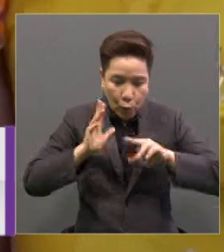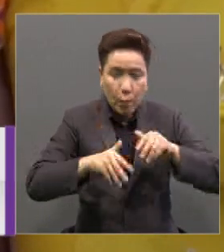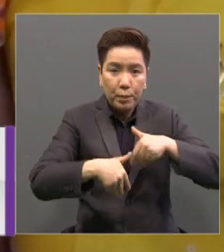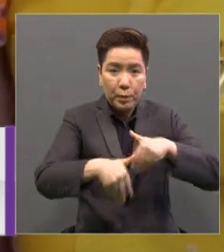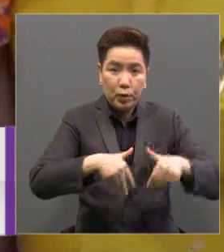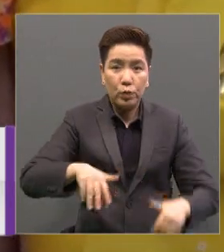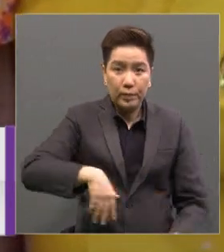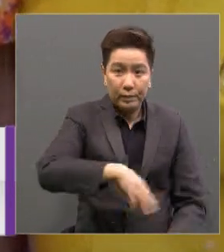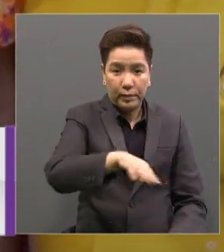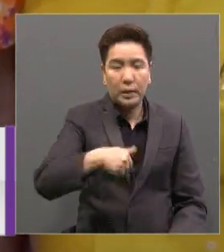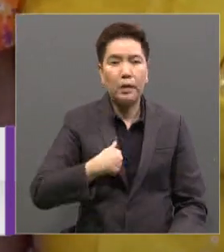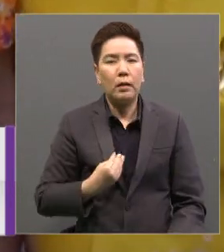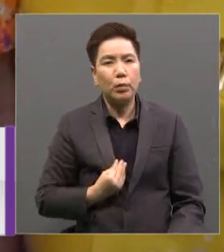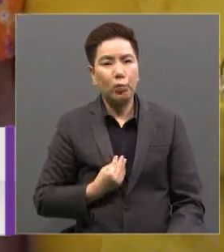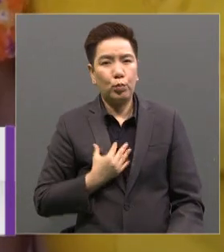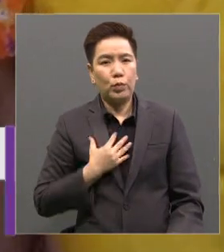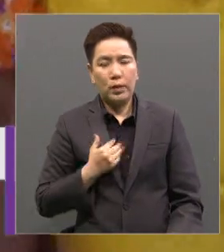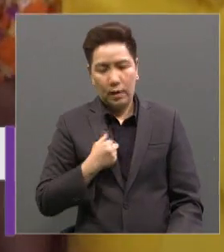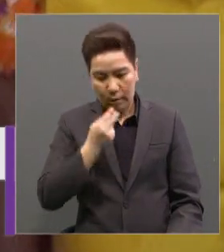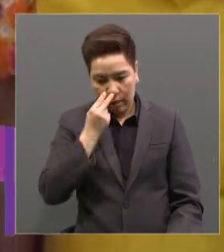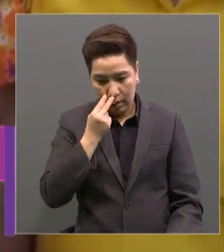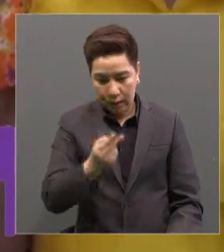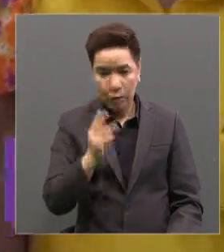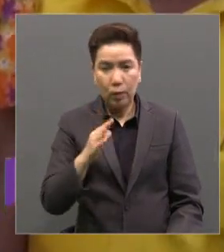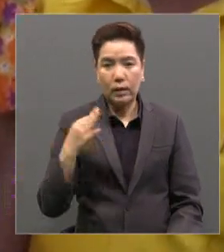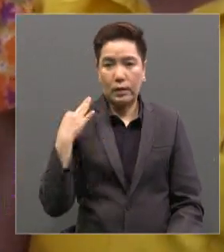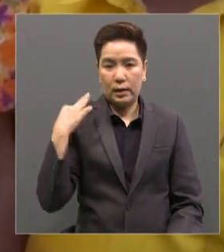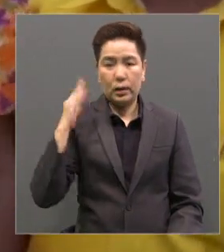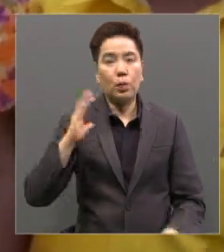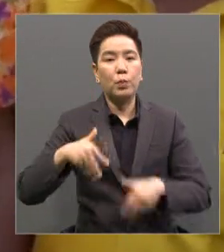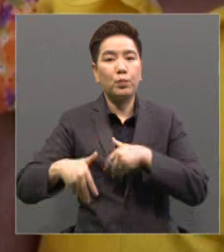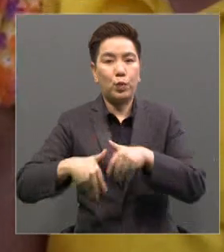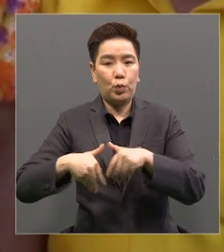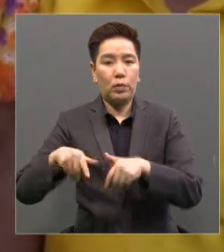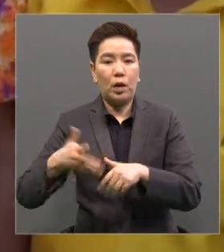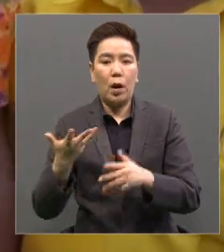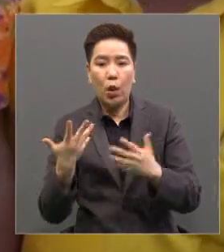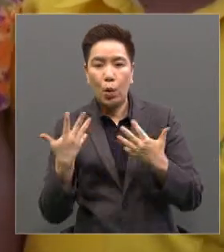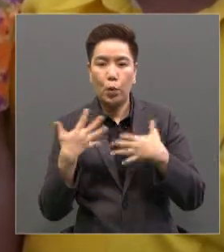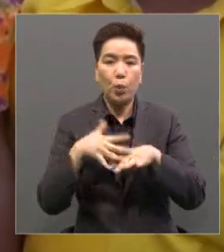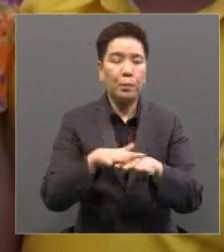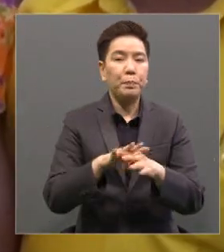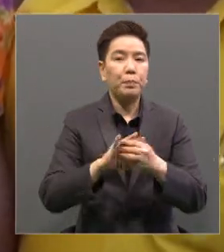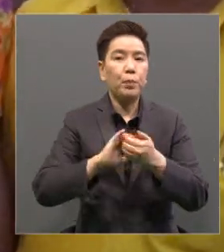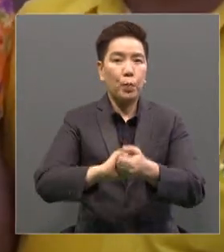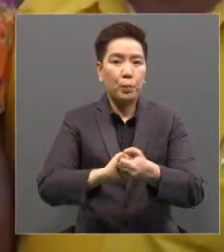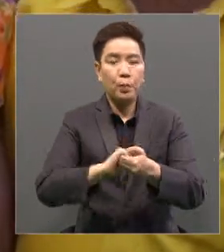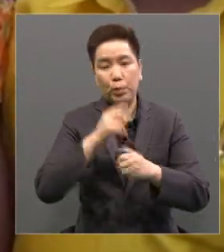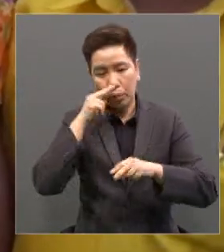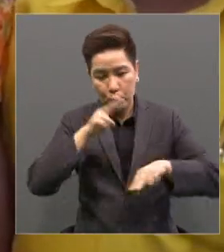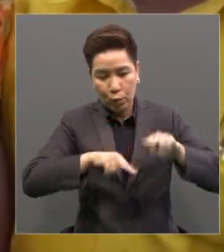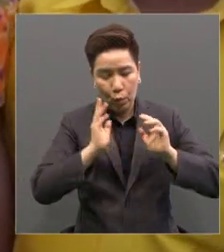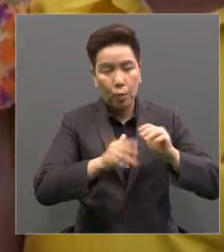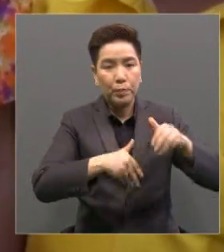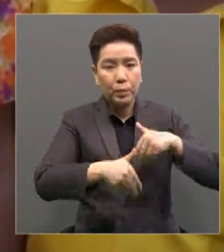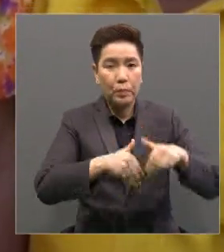แล้วภาคภูมิใจอย่างยิ่งที่วันนี้ได้เห็นจิตอาสาภาคประชาชนเข้ามามีส่วนร่วมในการดูแลประชาชนด้วย